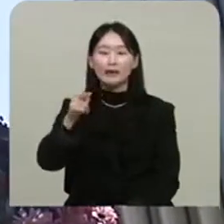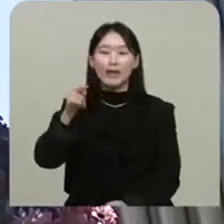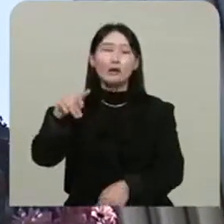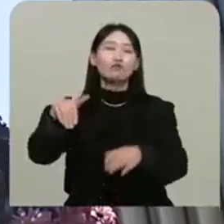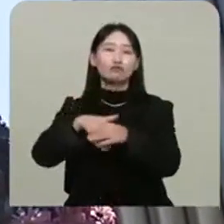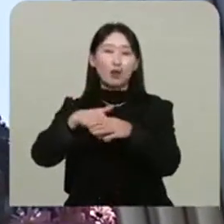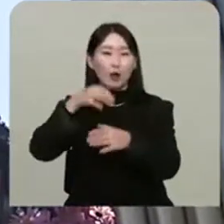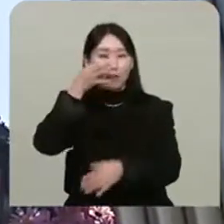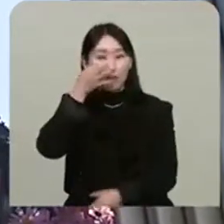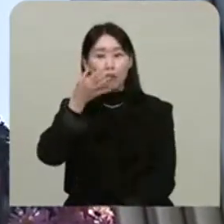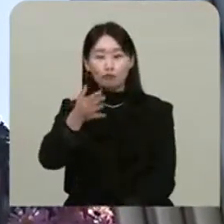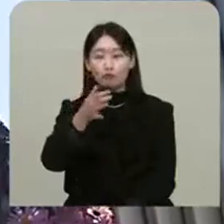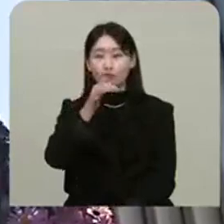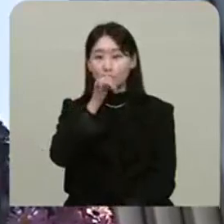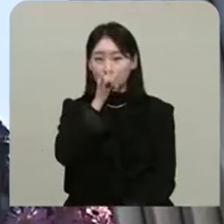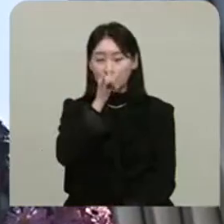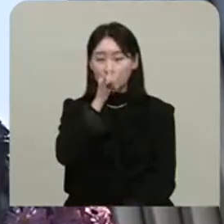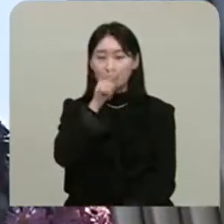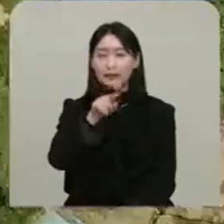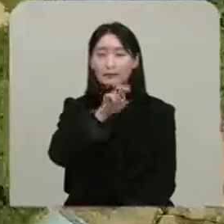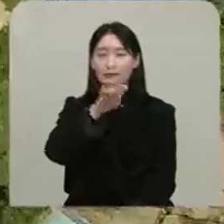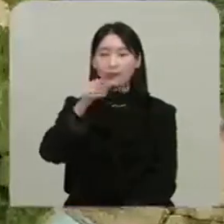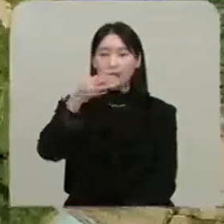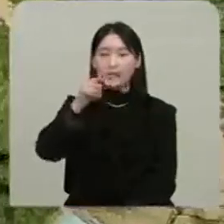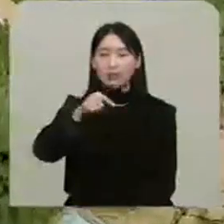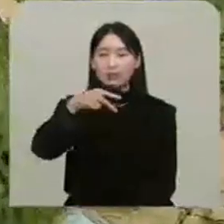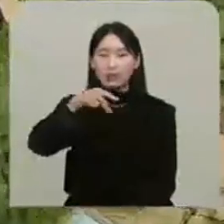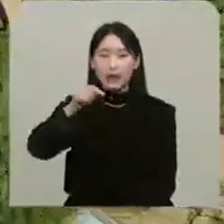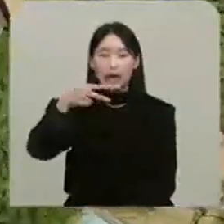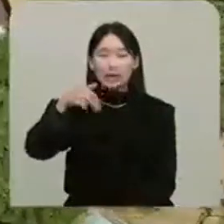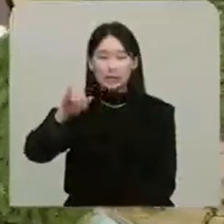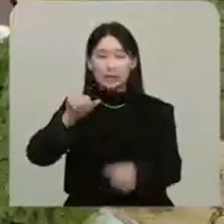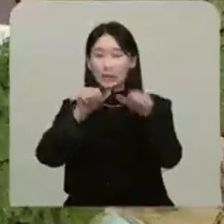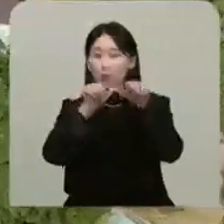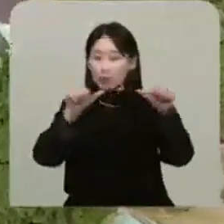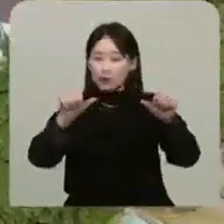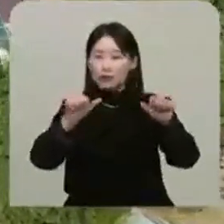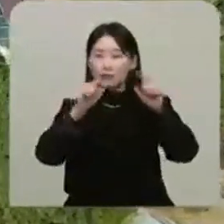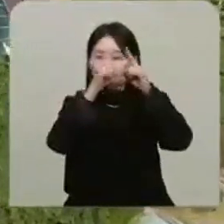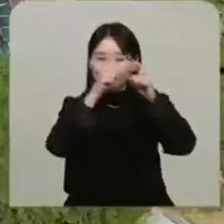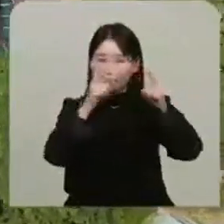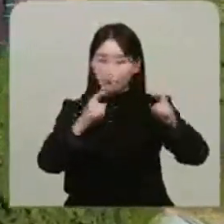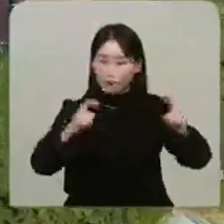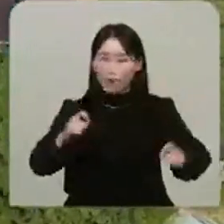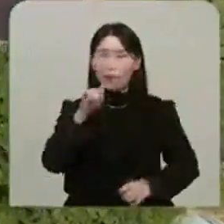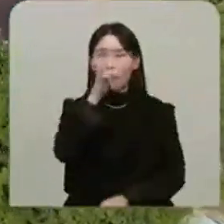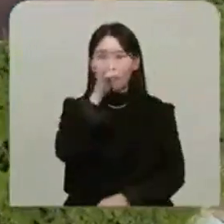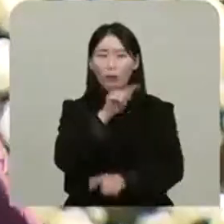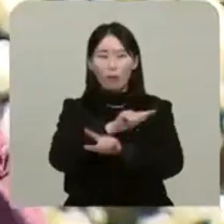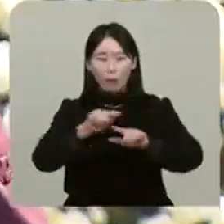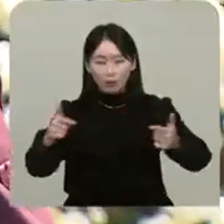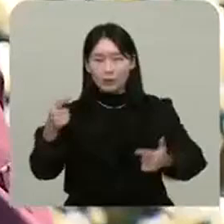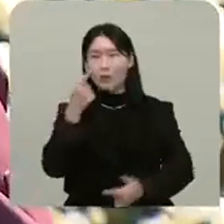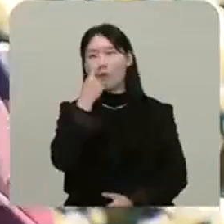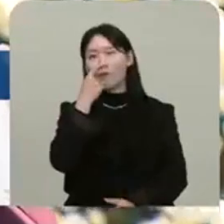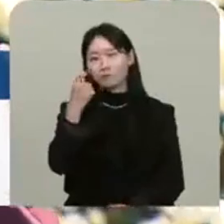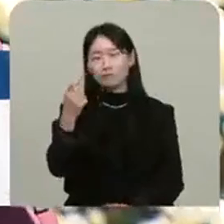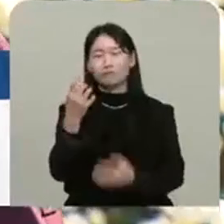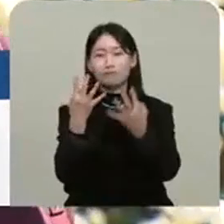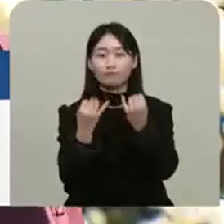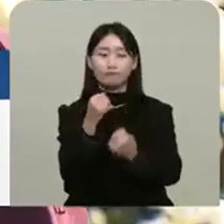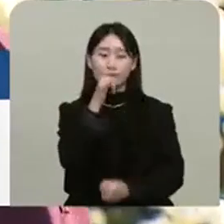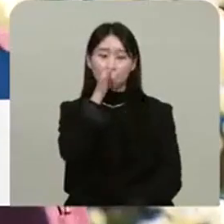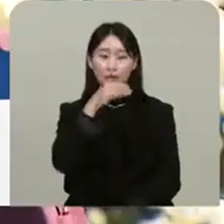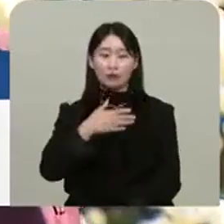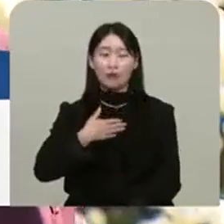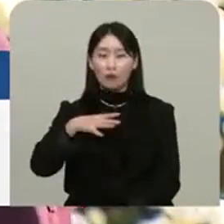둘러싸인 미륵사지 왕궁리 5층 석탑 등 다양한 조형물들도 눈길을 끌었습니다. 처음 와봤는데 진짜